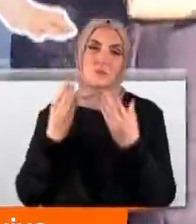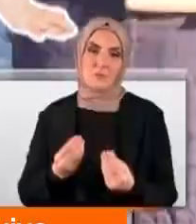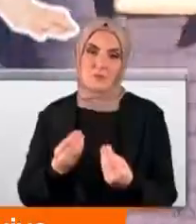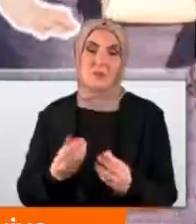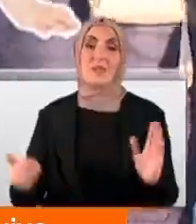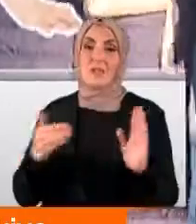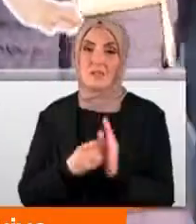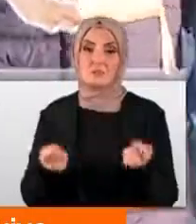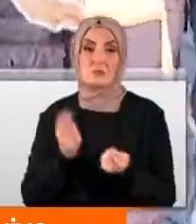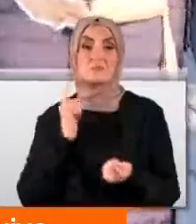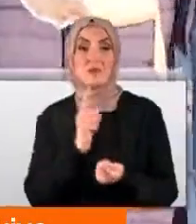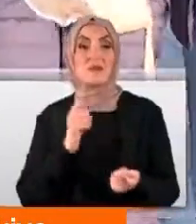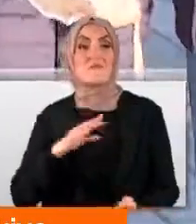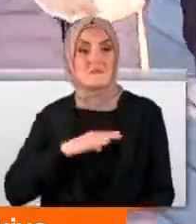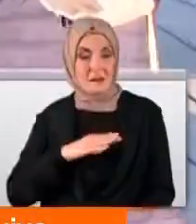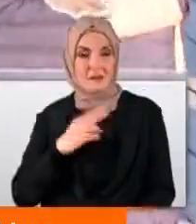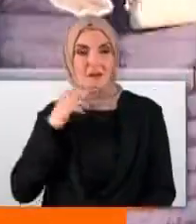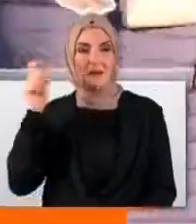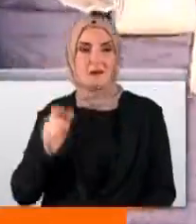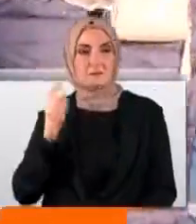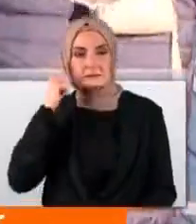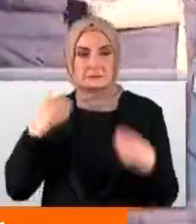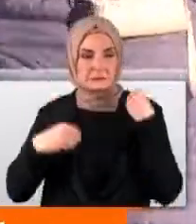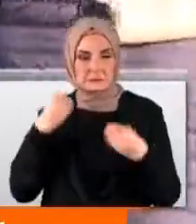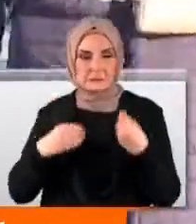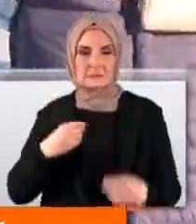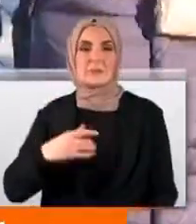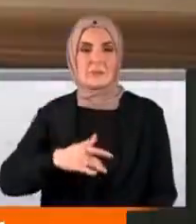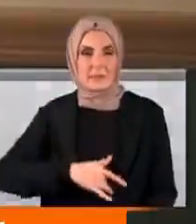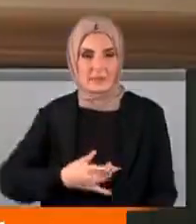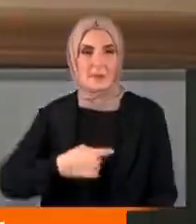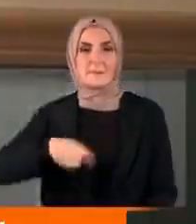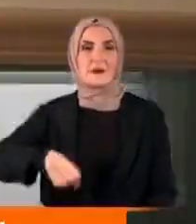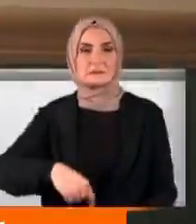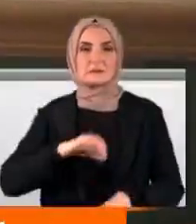tüm sorumluluklar strese, stres de mide ve bağırsak hastalıklarına dönüşüyor.